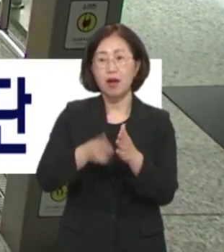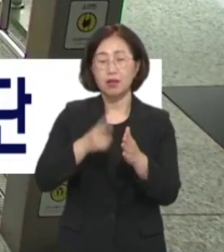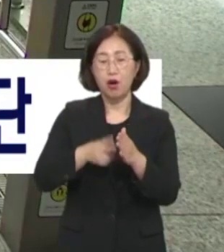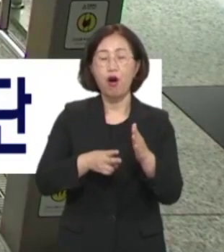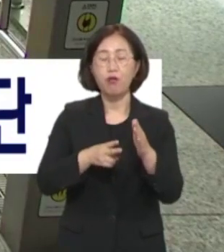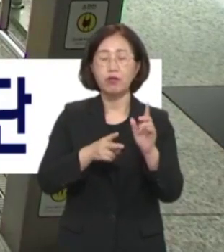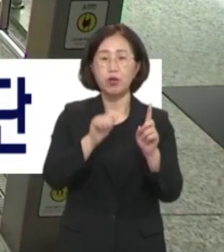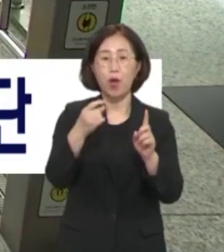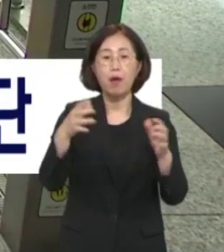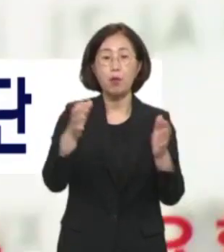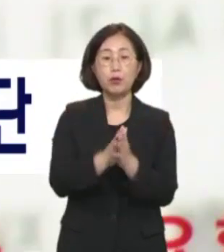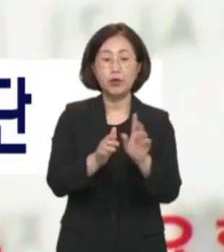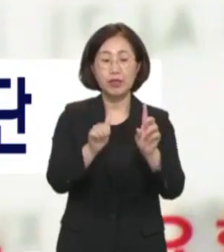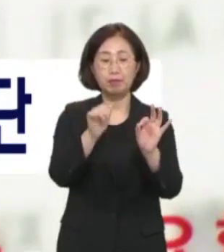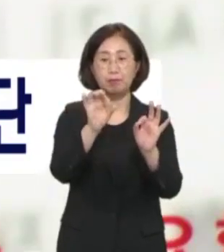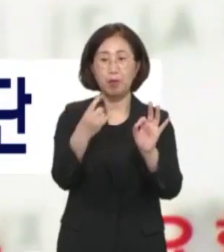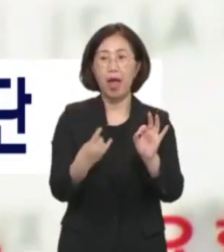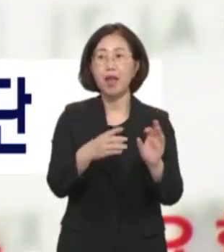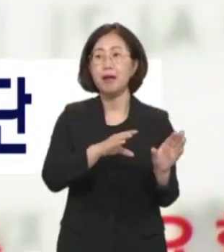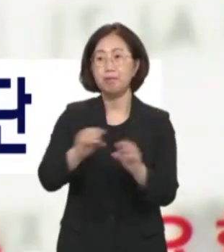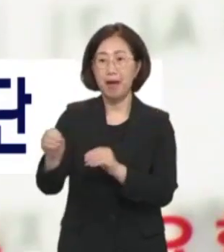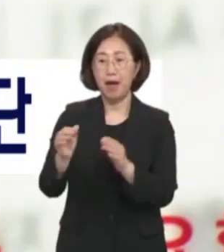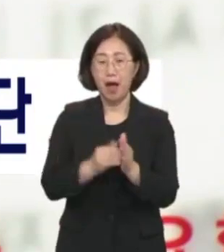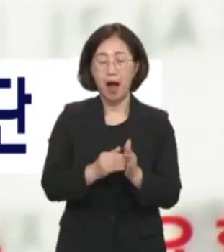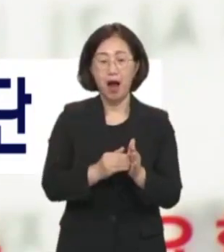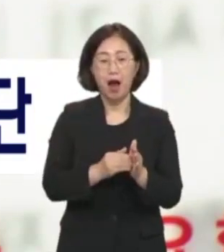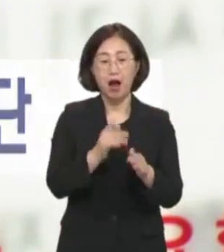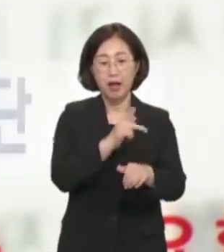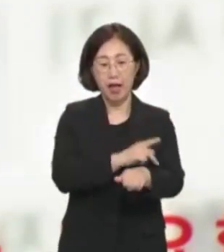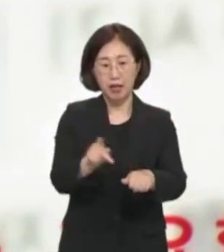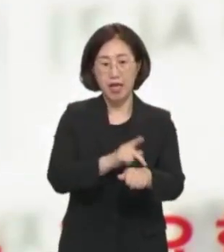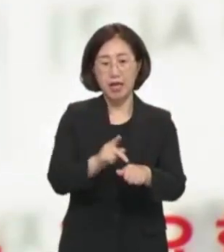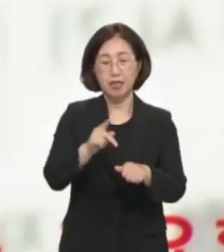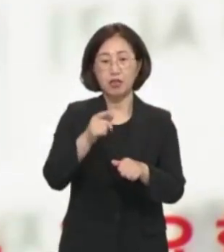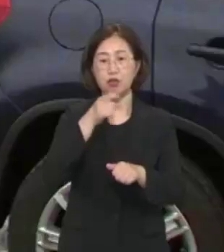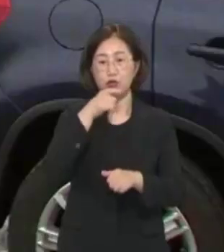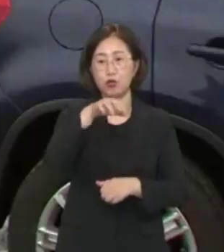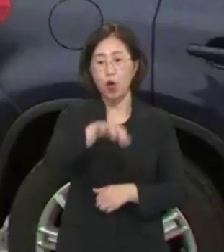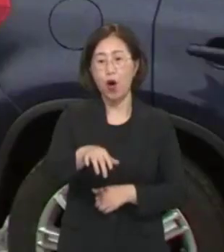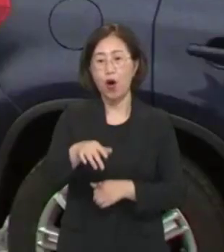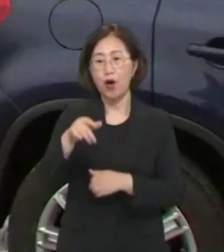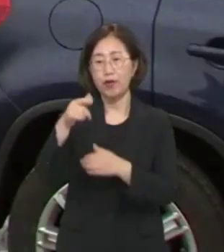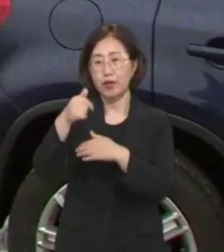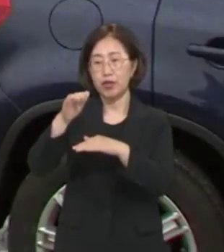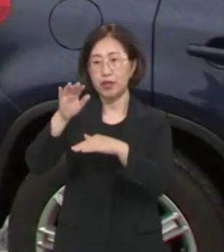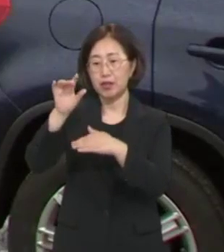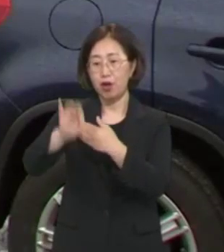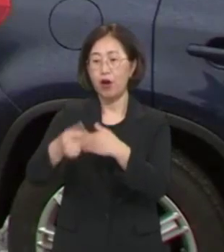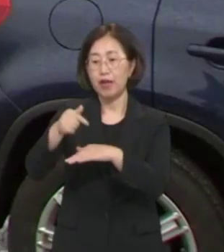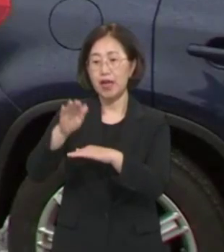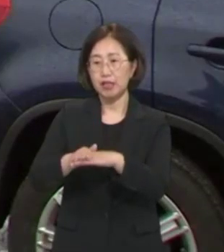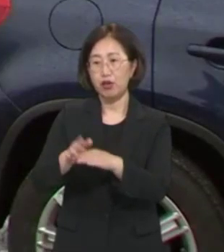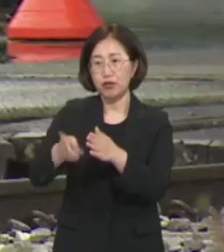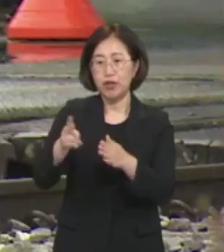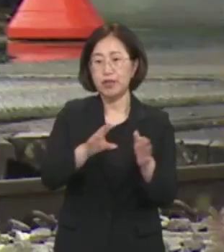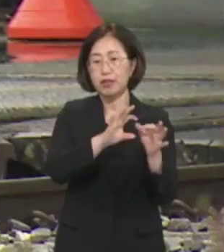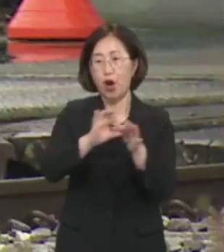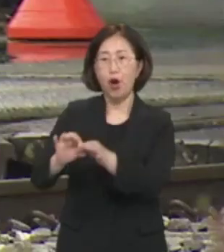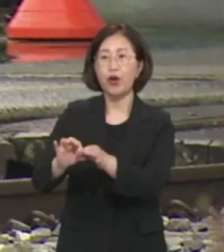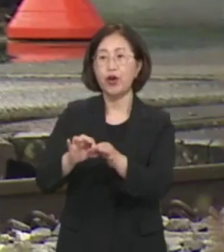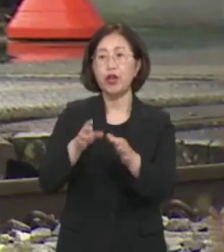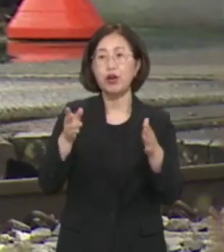운행이 중단됐으며 KTX 이음과 수원에서 서대전을 경유하는 KTX 열차 운행 중지가 계속되고